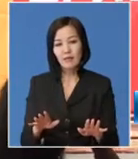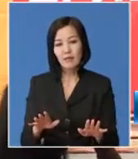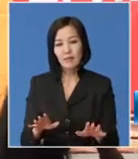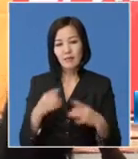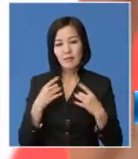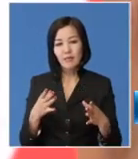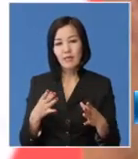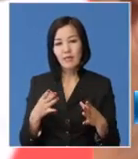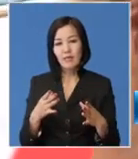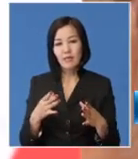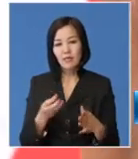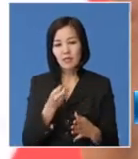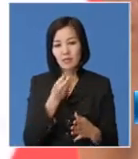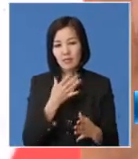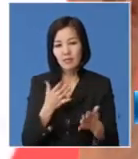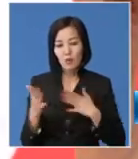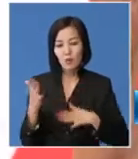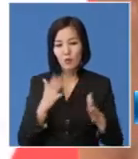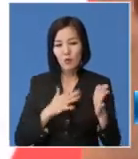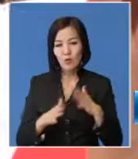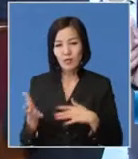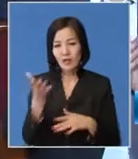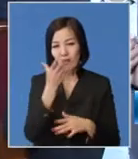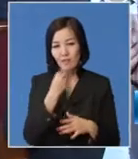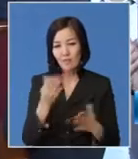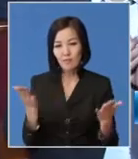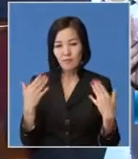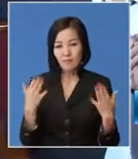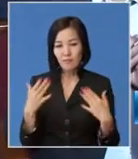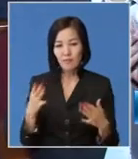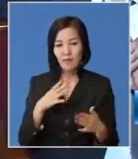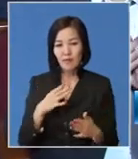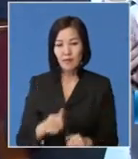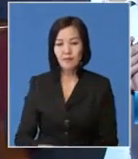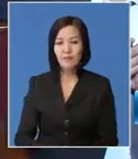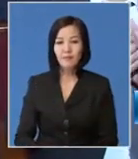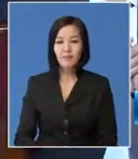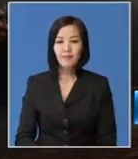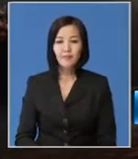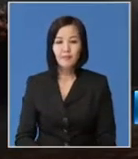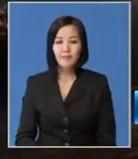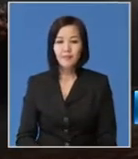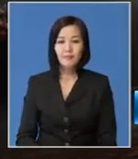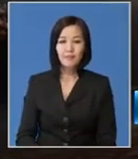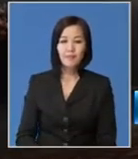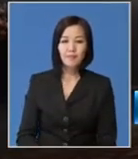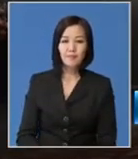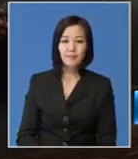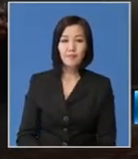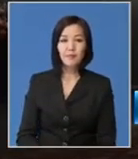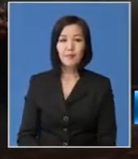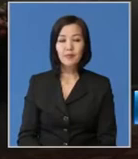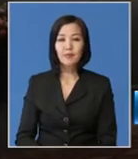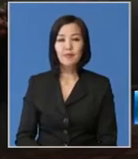мейрамында осылайша шаттыққа бөленген әскерилер әдемі кештен үлкен әсер алып тарқасты. Рахат Рахымжанов, Жайық Құрманбаев, Жетісу